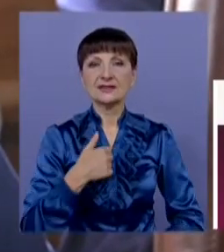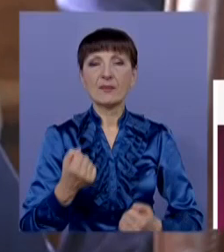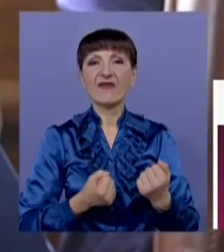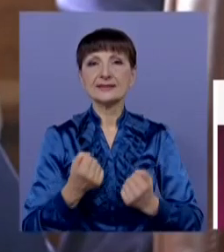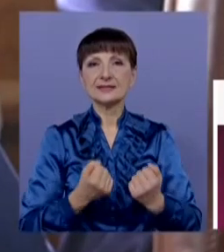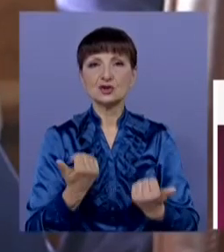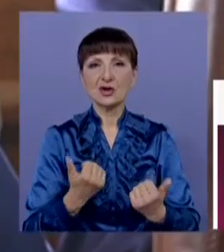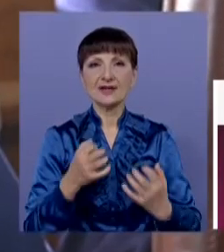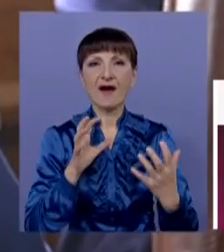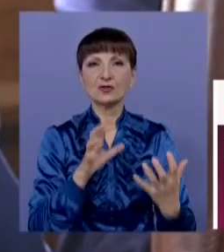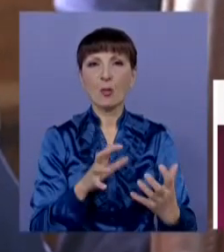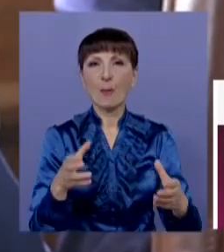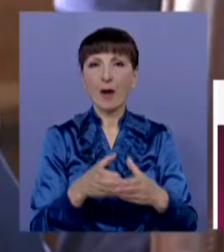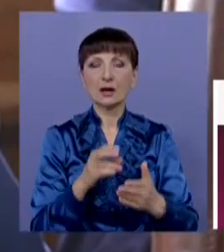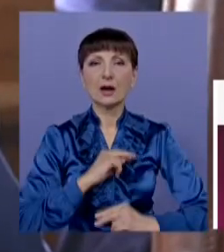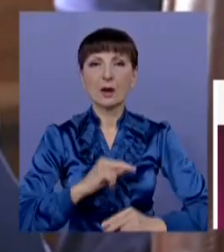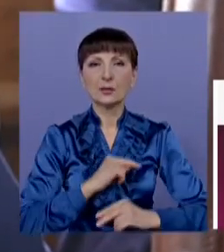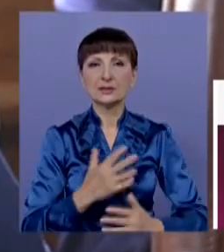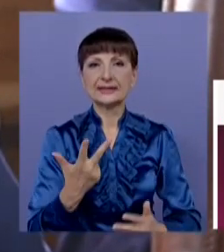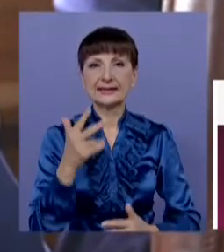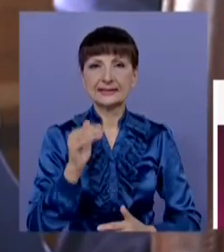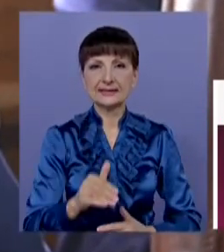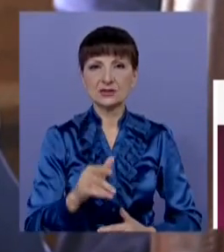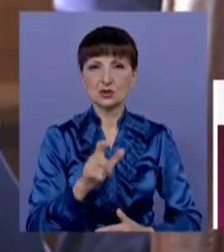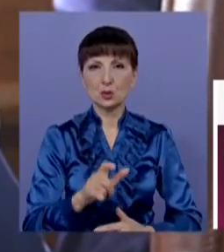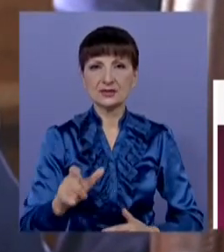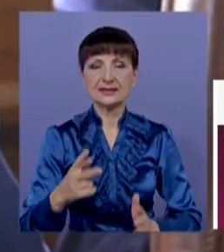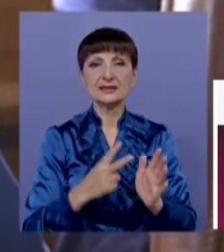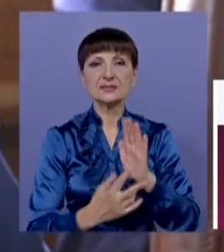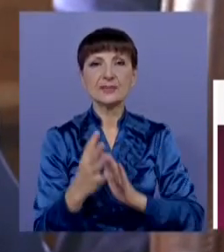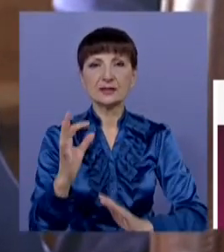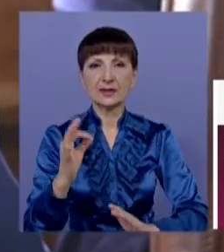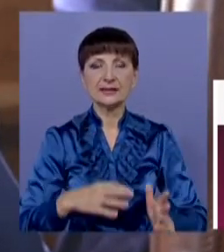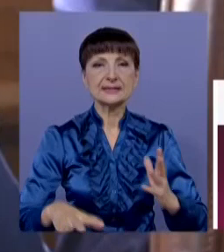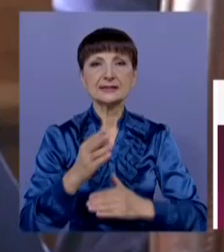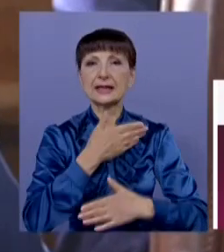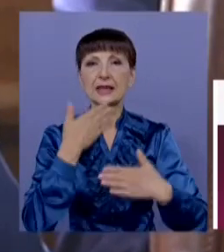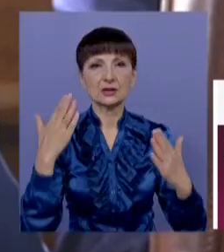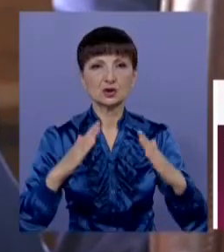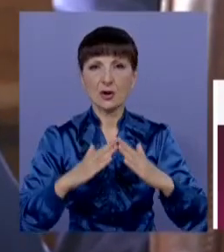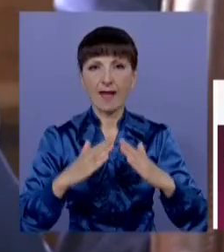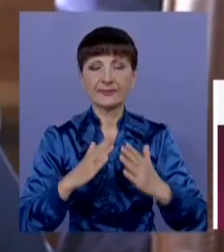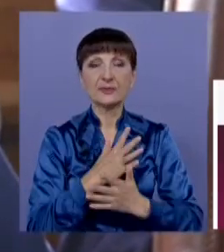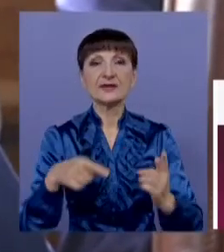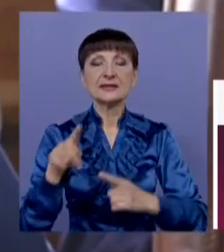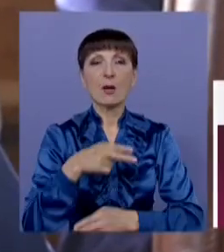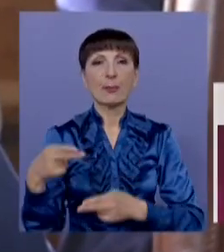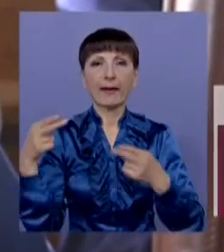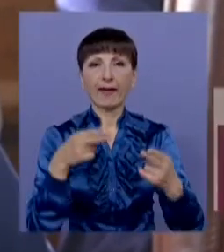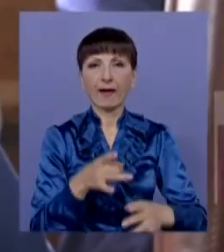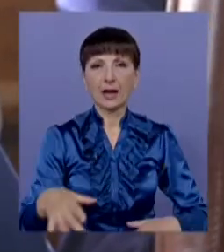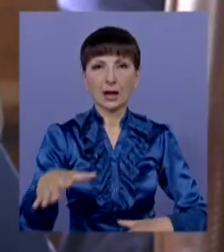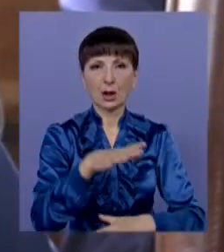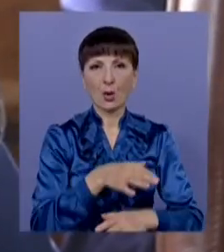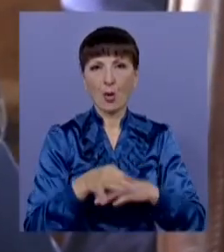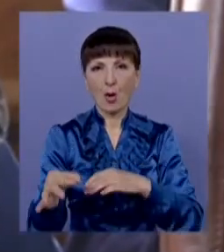Сейчас в автобусных парках работают более 3000 водителей. 75% из них не имеют жилья. Большинство из них приехали из регионов.